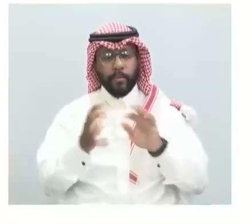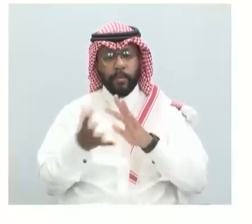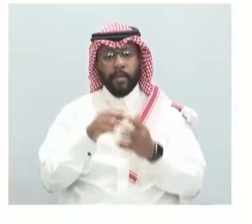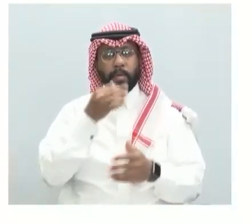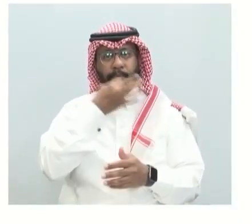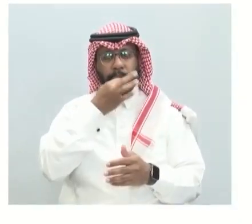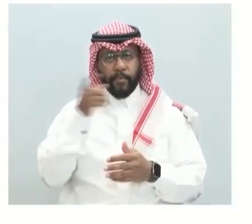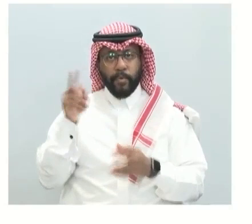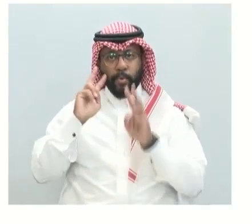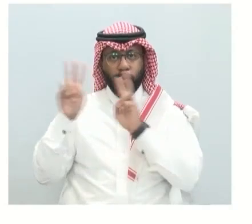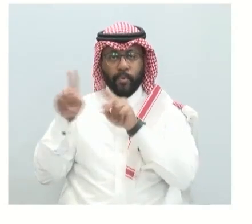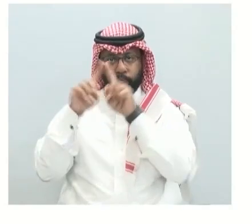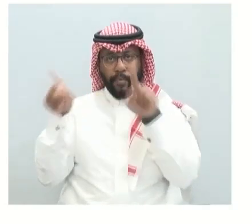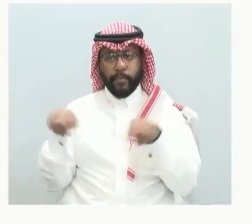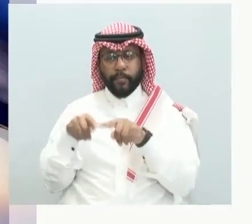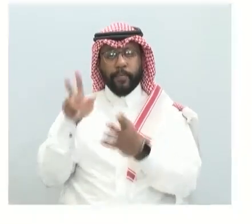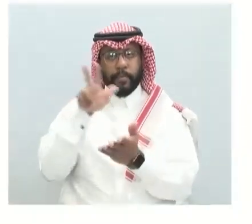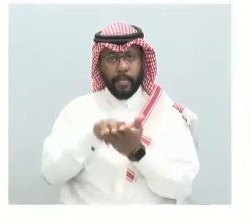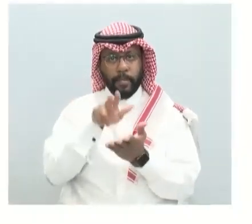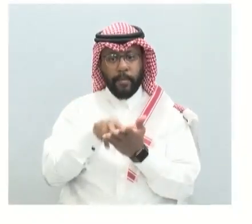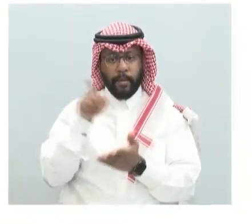وراينا كيف نقوم باستخدامه